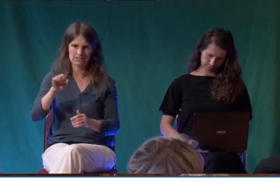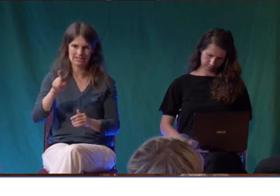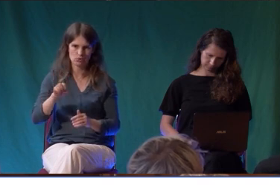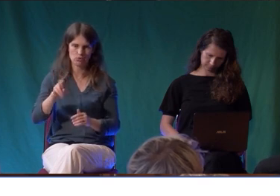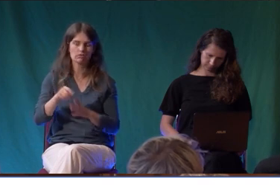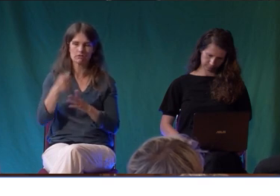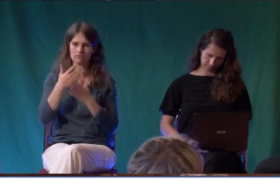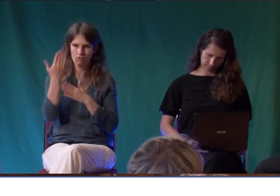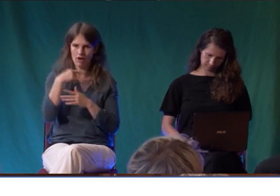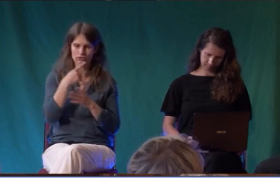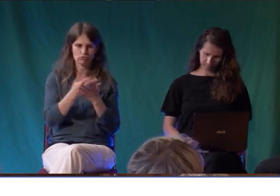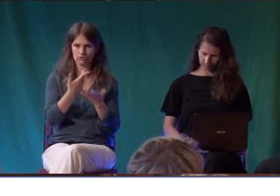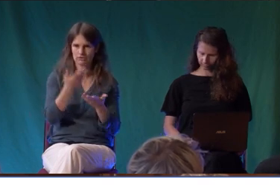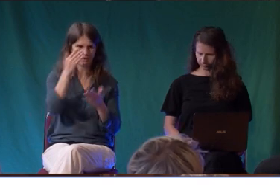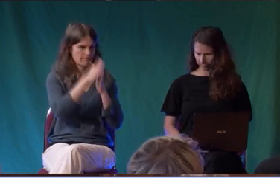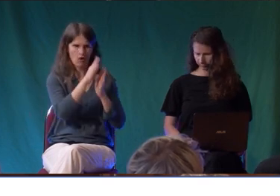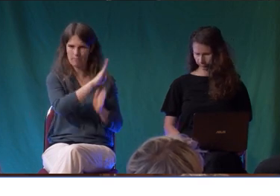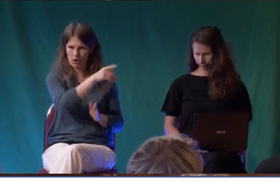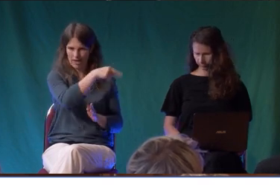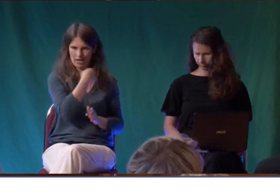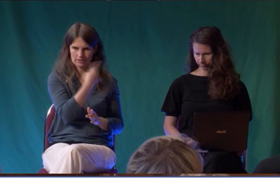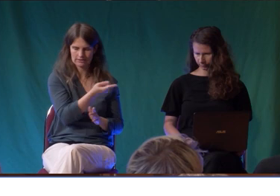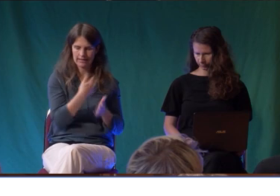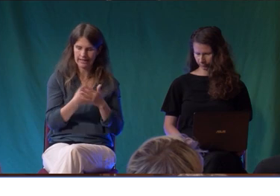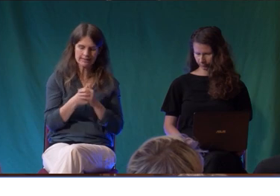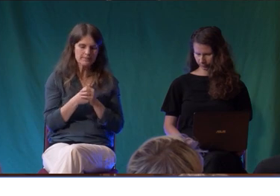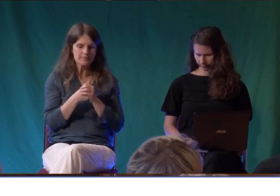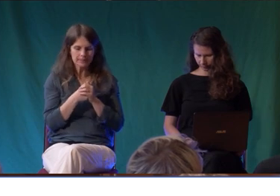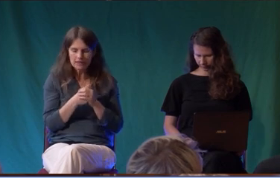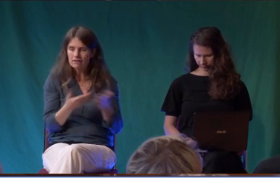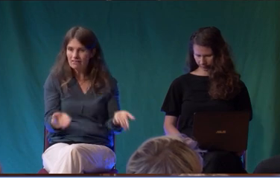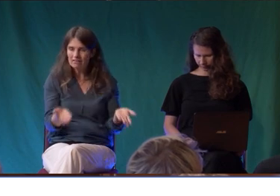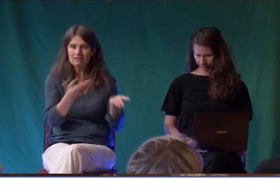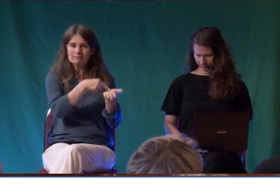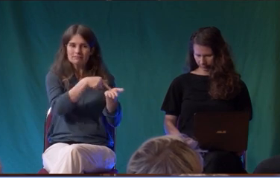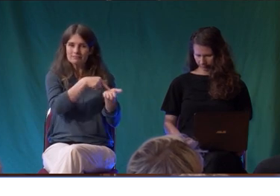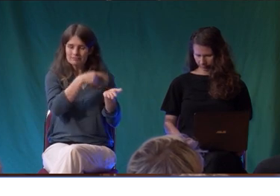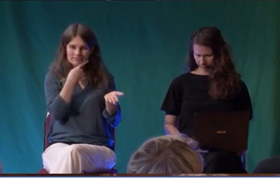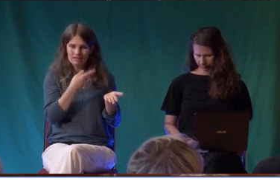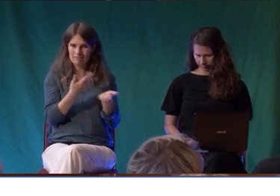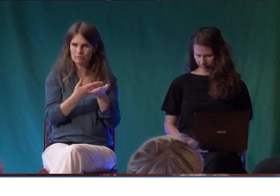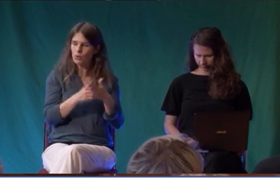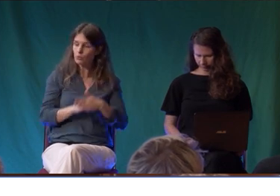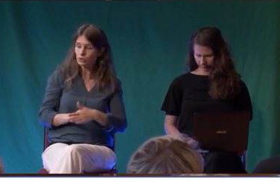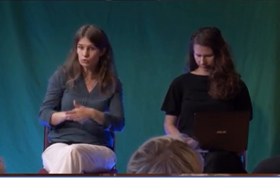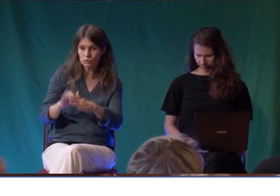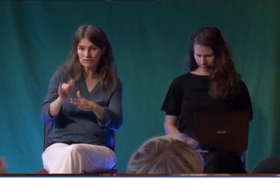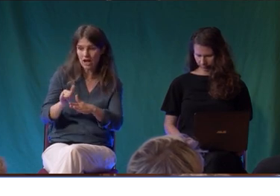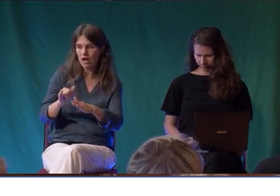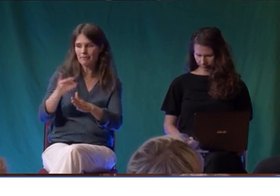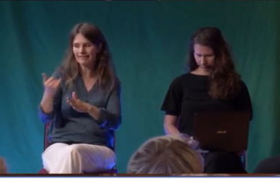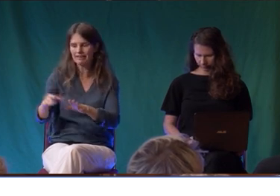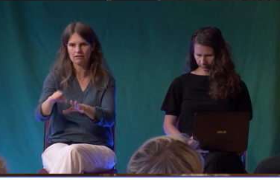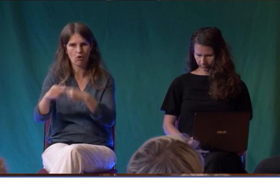die eigentlich Aufgaben ihrer Eltern sind und eine gute Unterstützung kann das natürlich abmildern und das haben diese Frauen auch